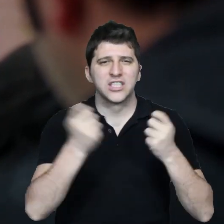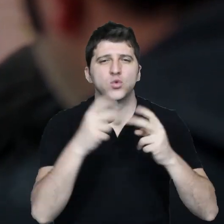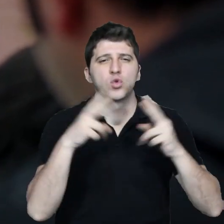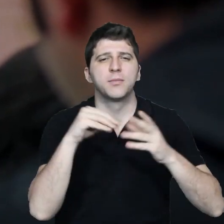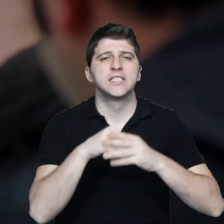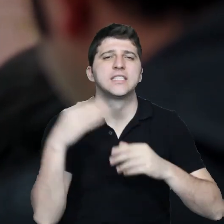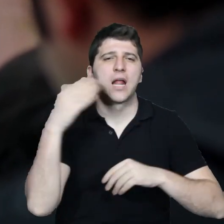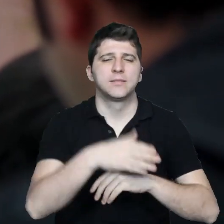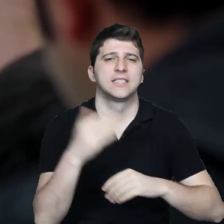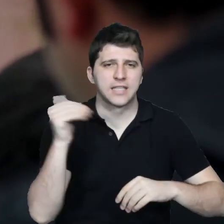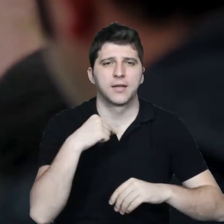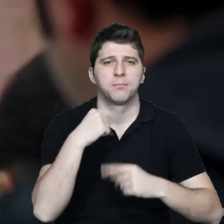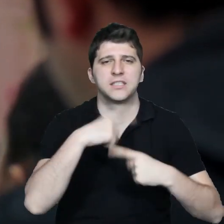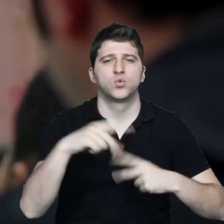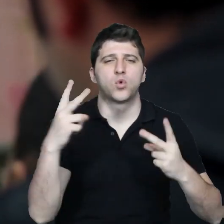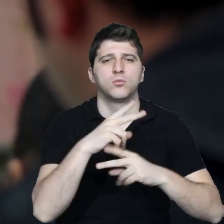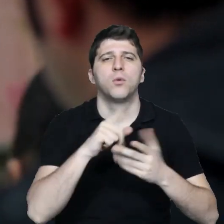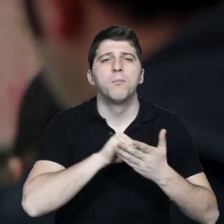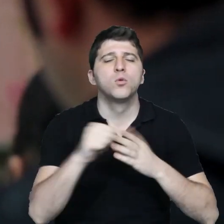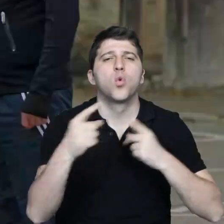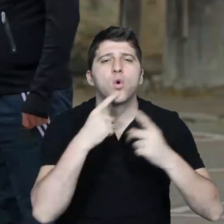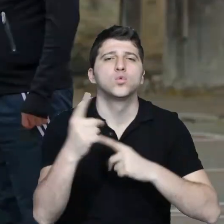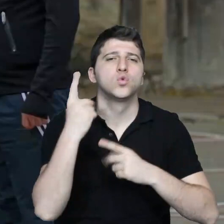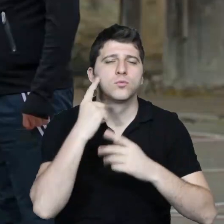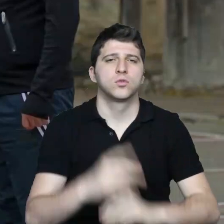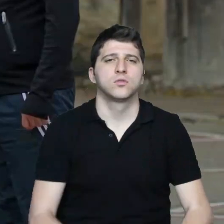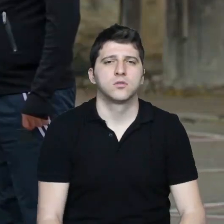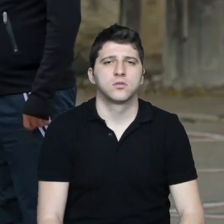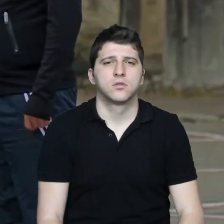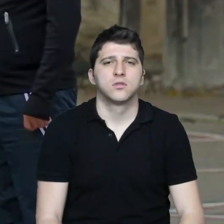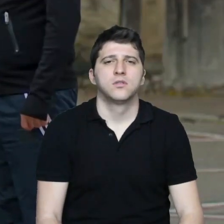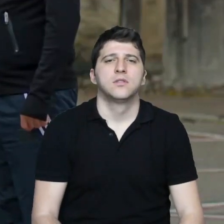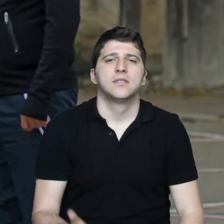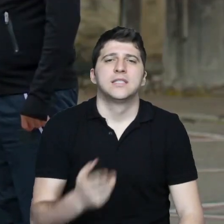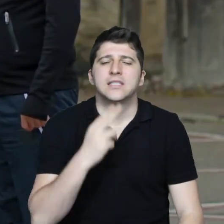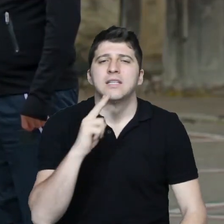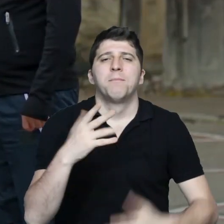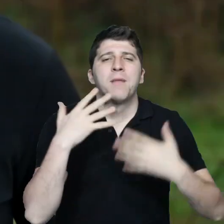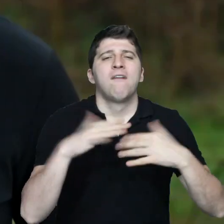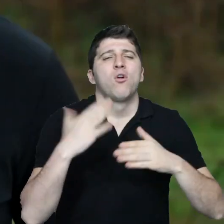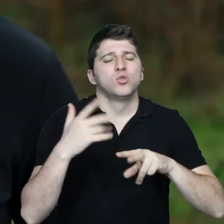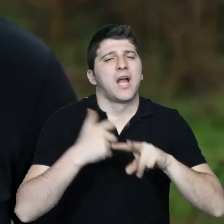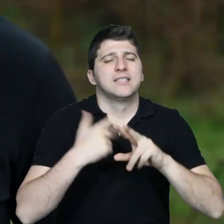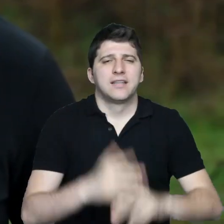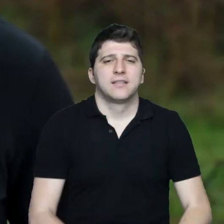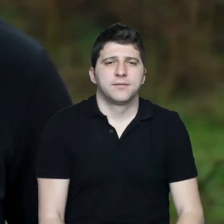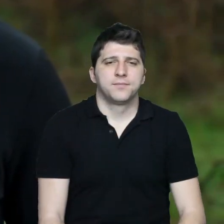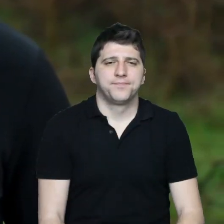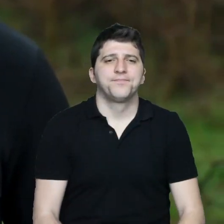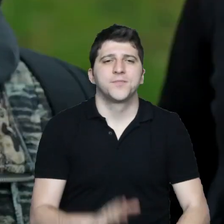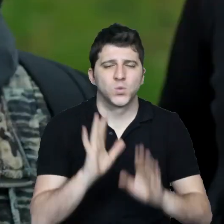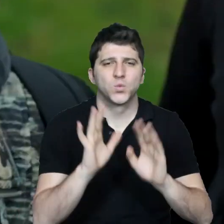gelmiş. Gelince de bizi görmüş. Tüm konuştuklarımızı da duymuş. Ay, kız mahvolmuştur şimdi Asil.